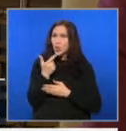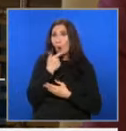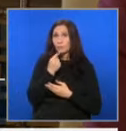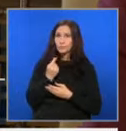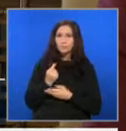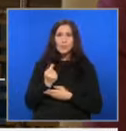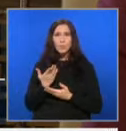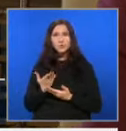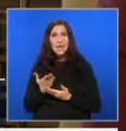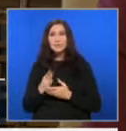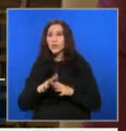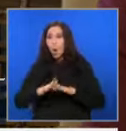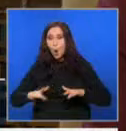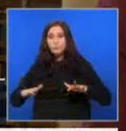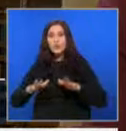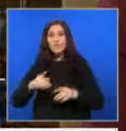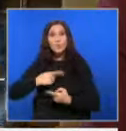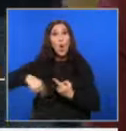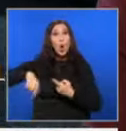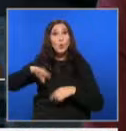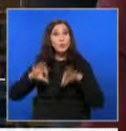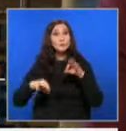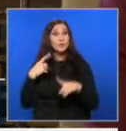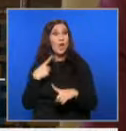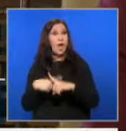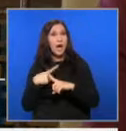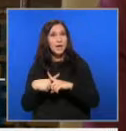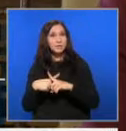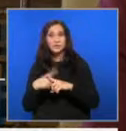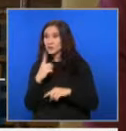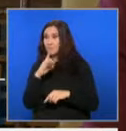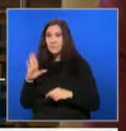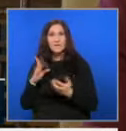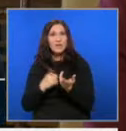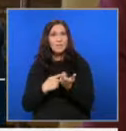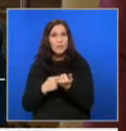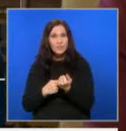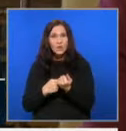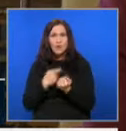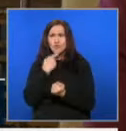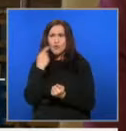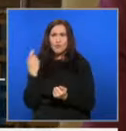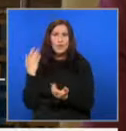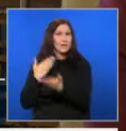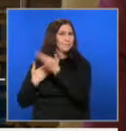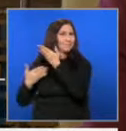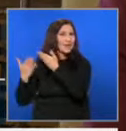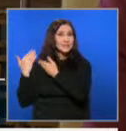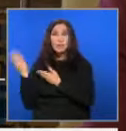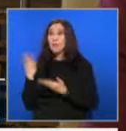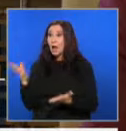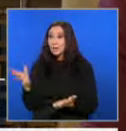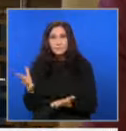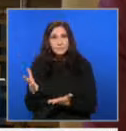с обстановката около изборите в Хасково. И за първи път от години назад бяха